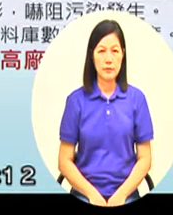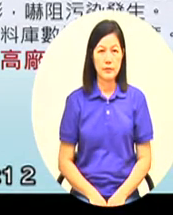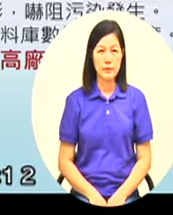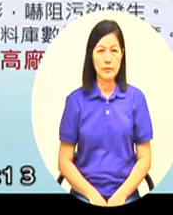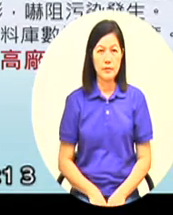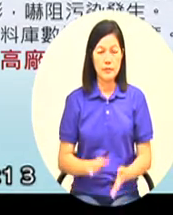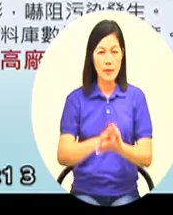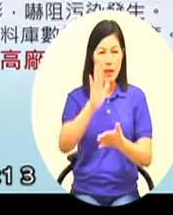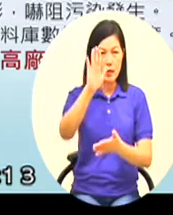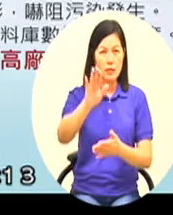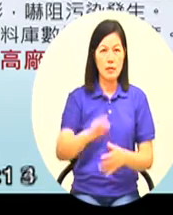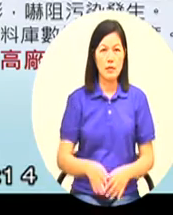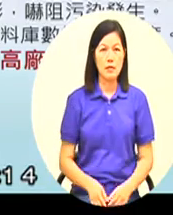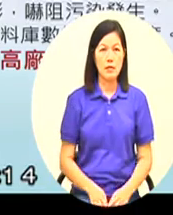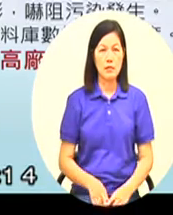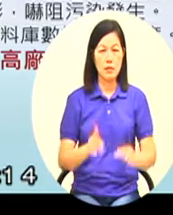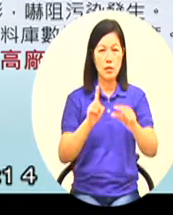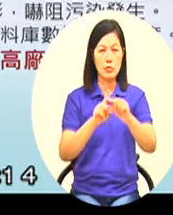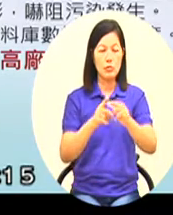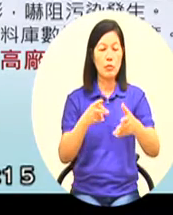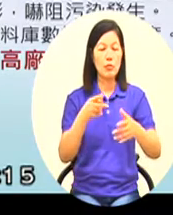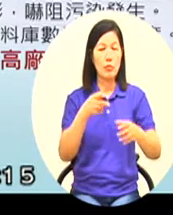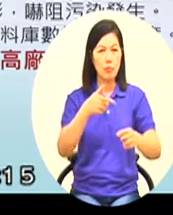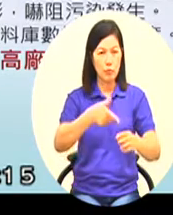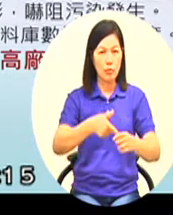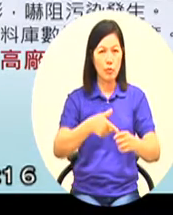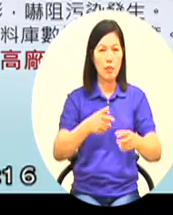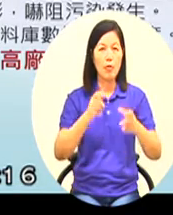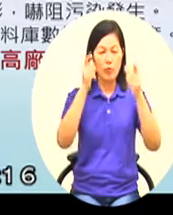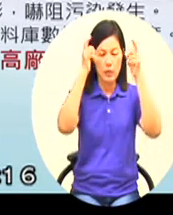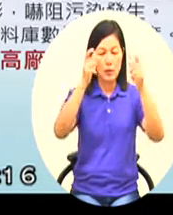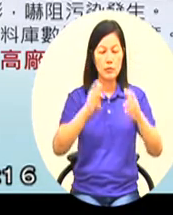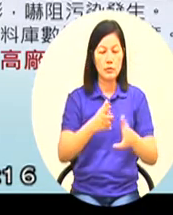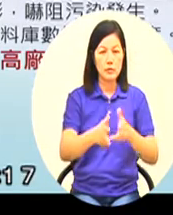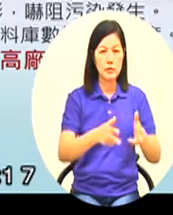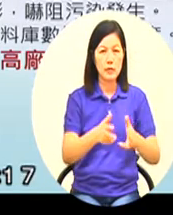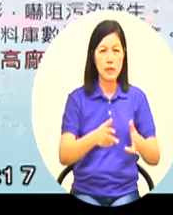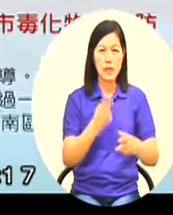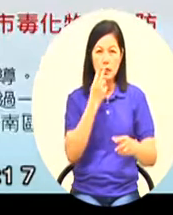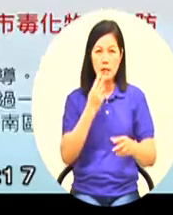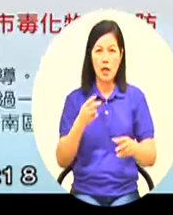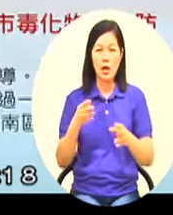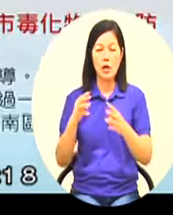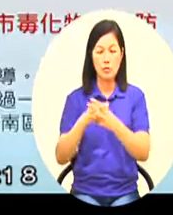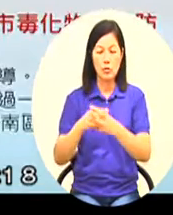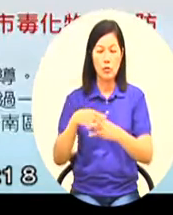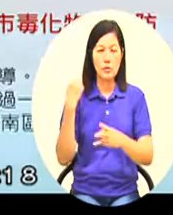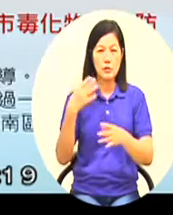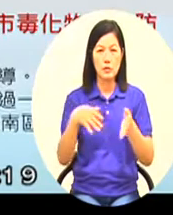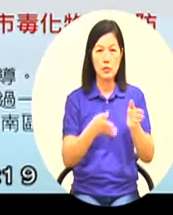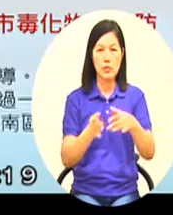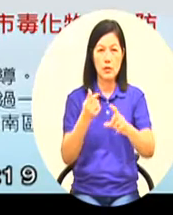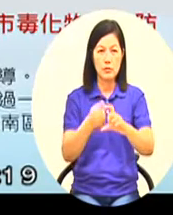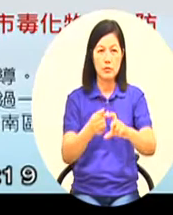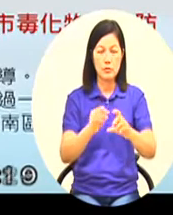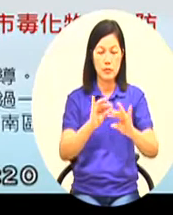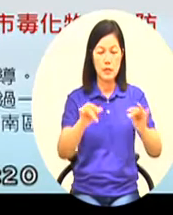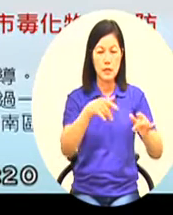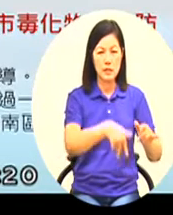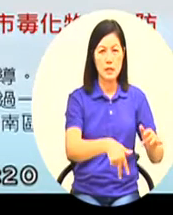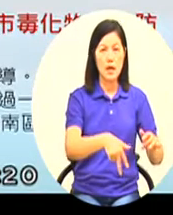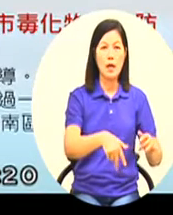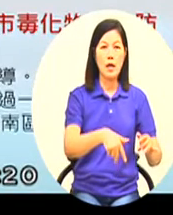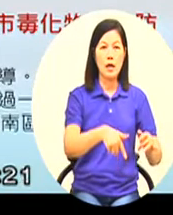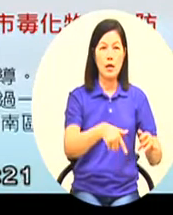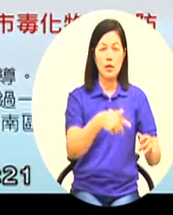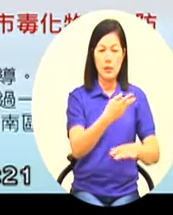未来中油高雄厂以及多功能经贸园区，就是亚洲新湾区的相关的土壤跟地下水的一个整治的